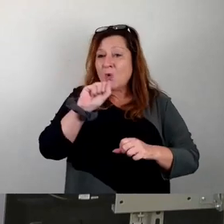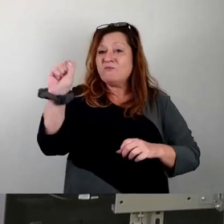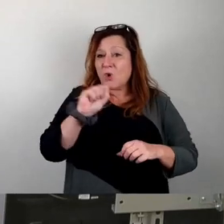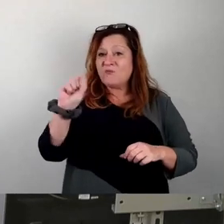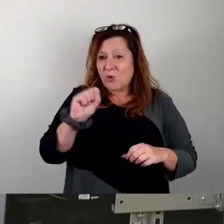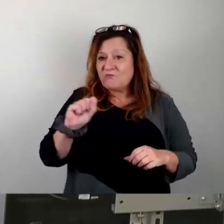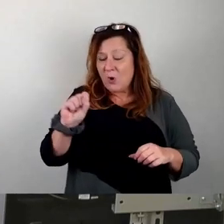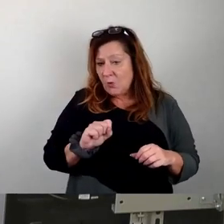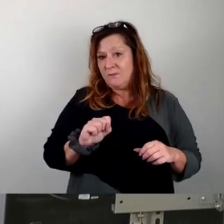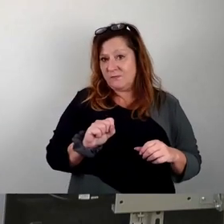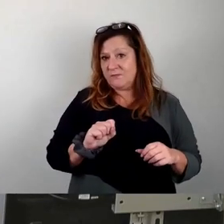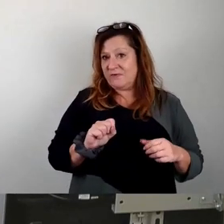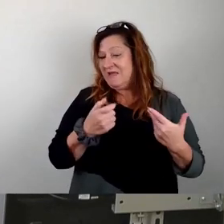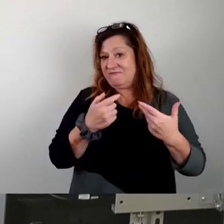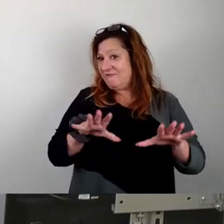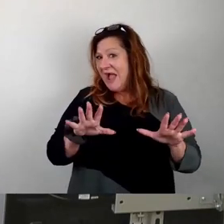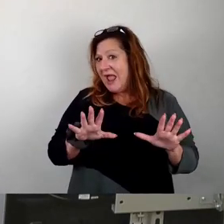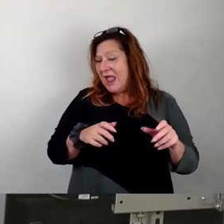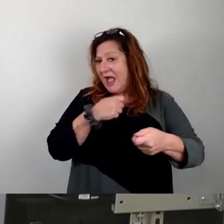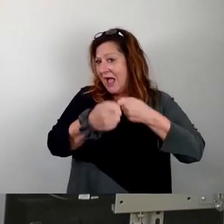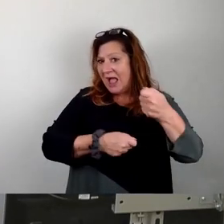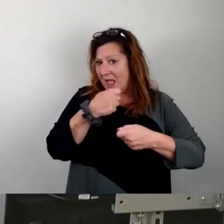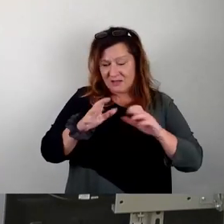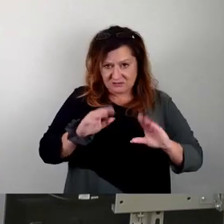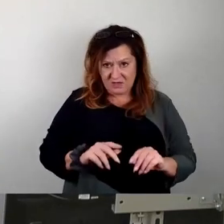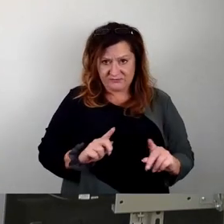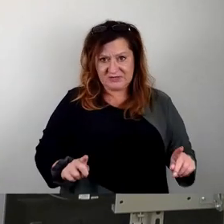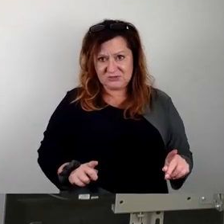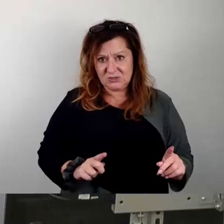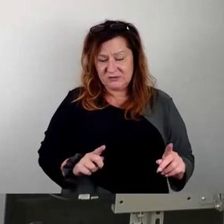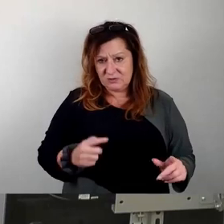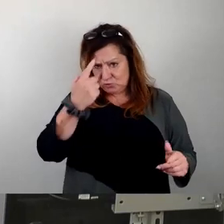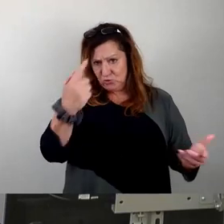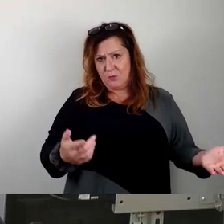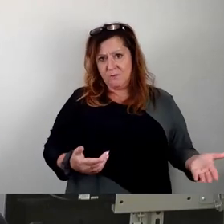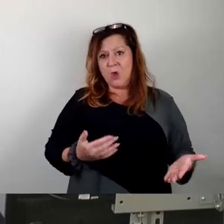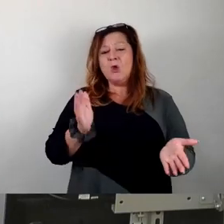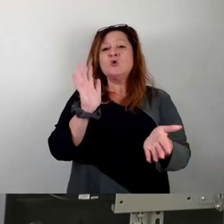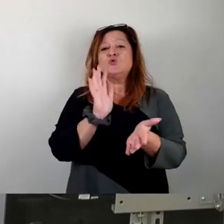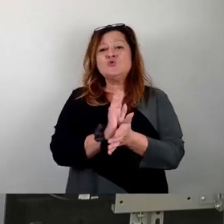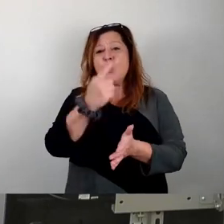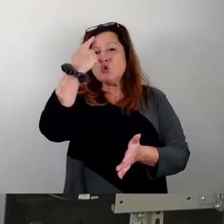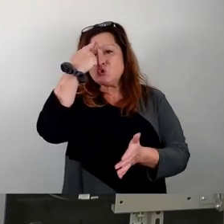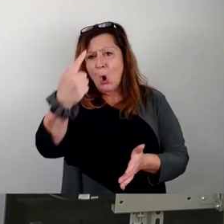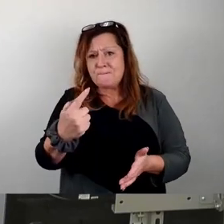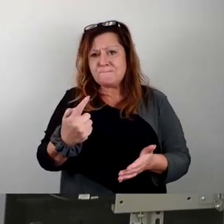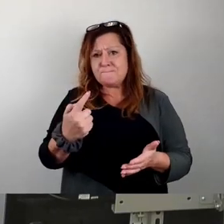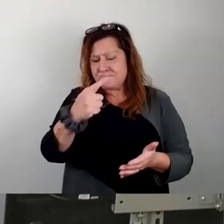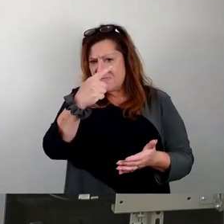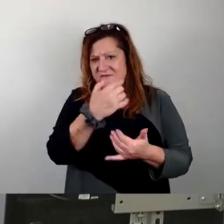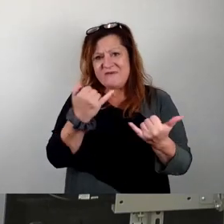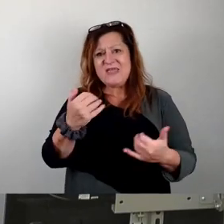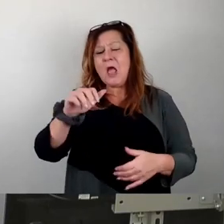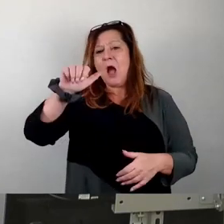Verfasstheit. Zu dumm. So dumm wie die AfD, die unter dem Deckmantel eines vermeintlichen